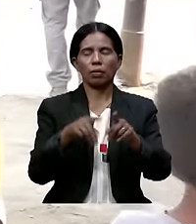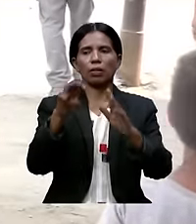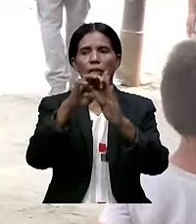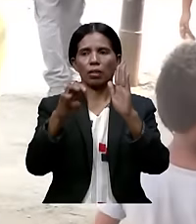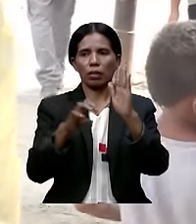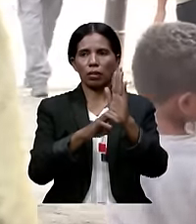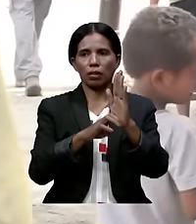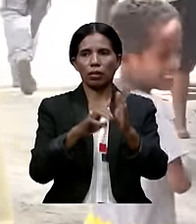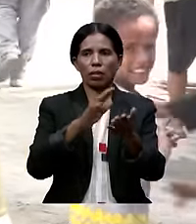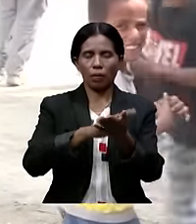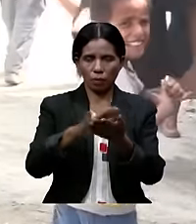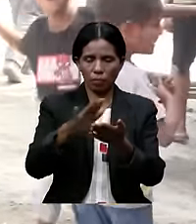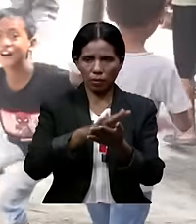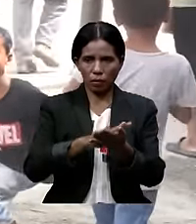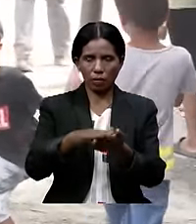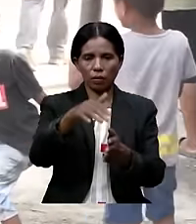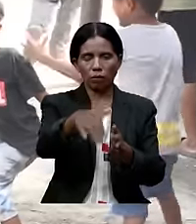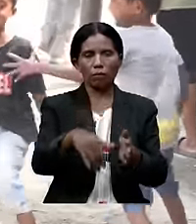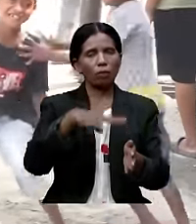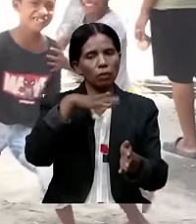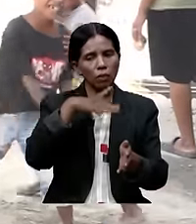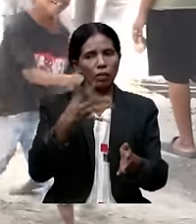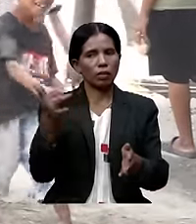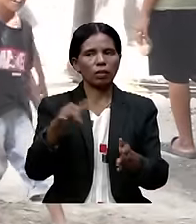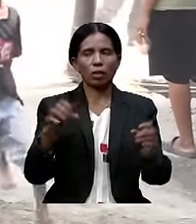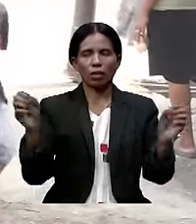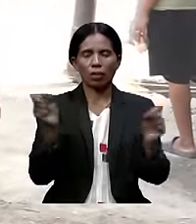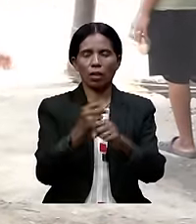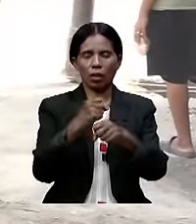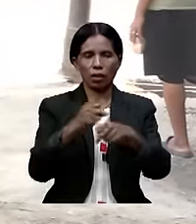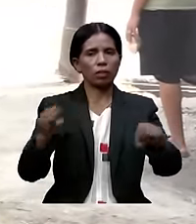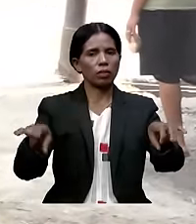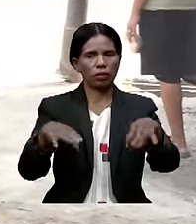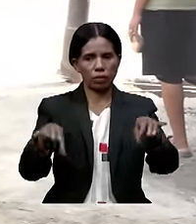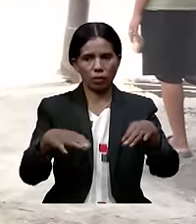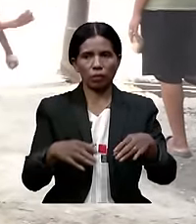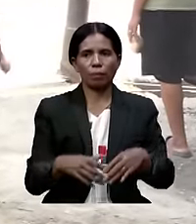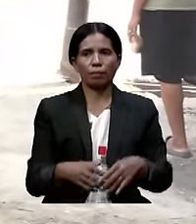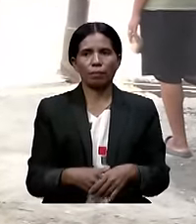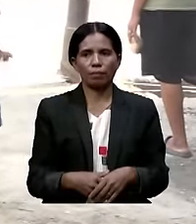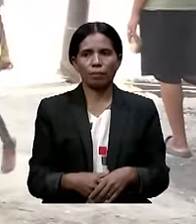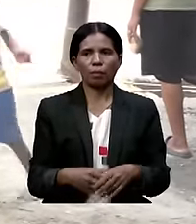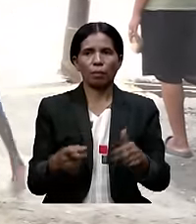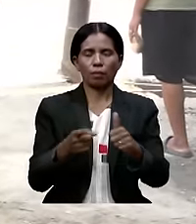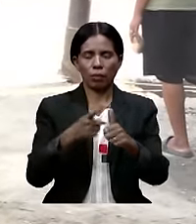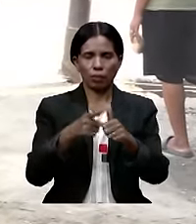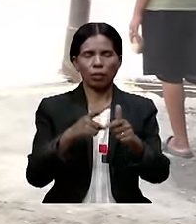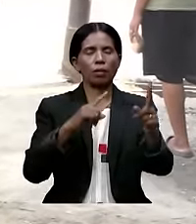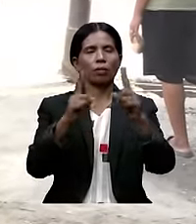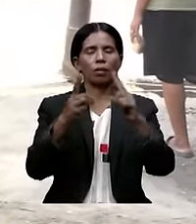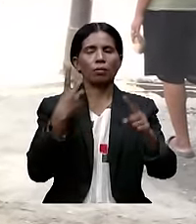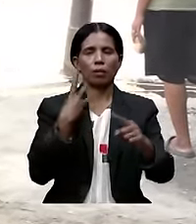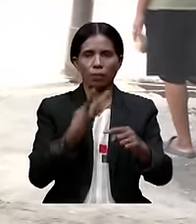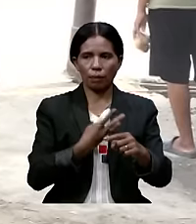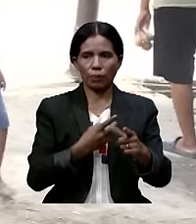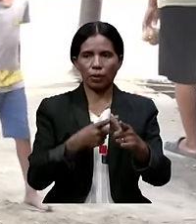atau mai hamos det saluran sirane lawas satu kar sir bisu. Eh permeru ne kolia bami.